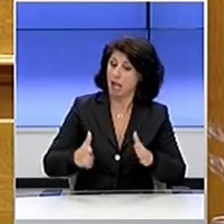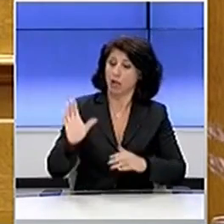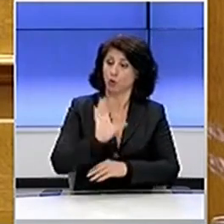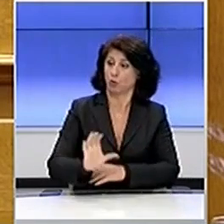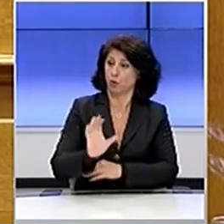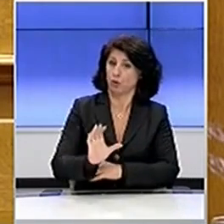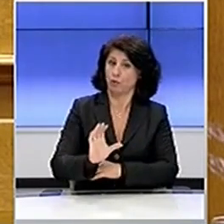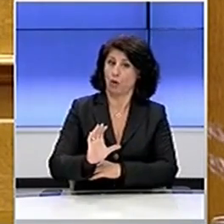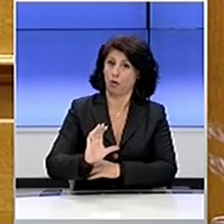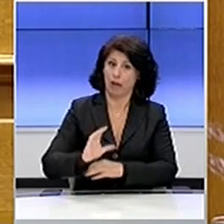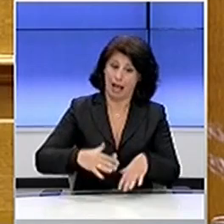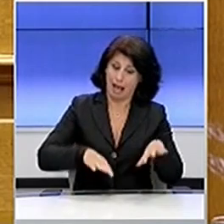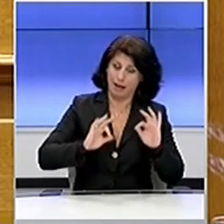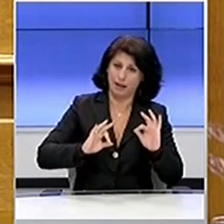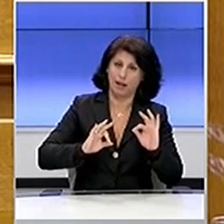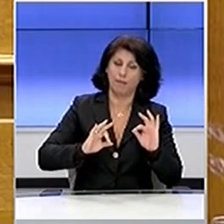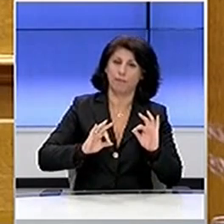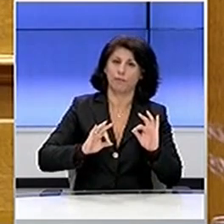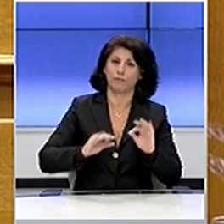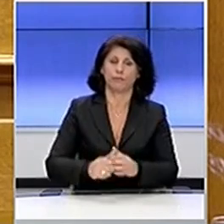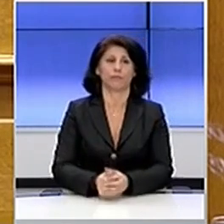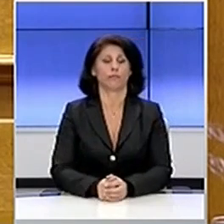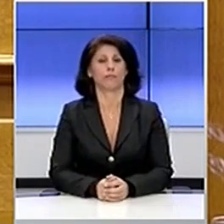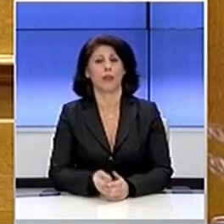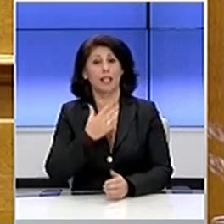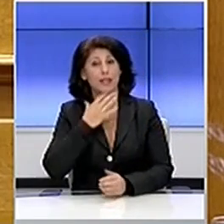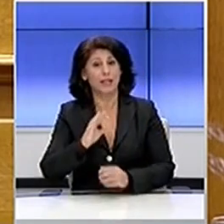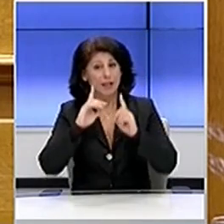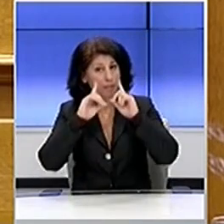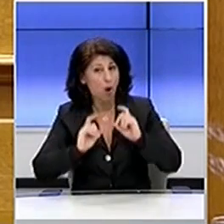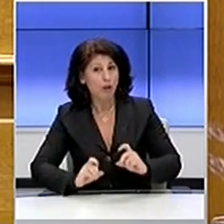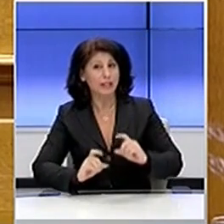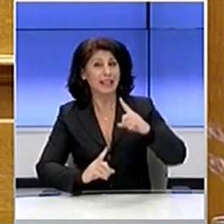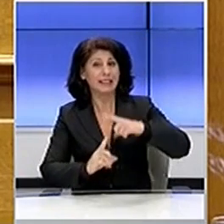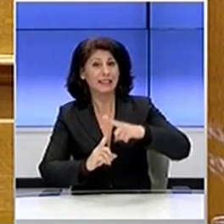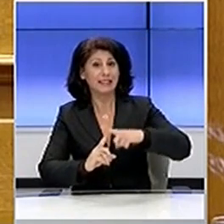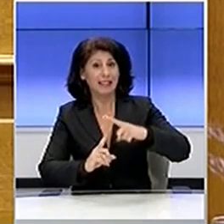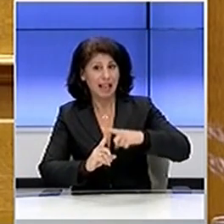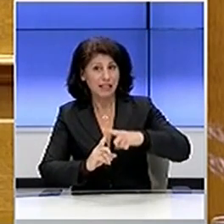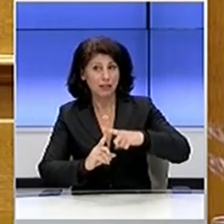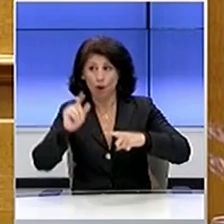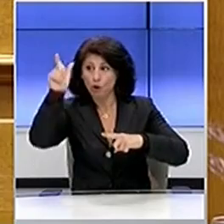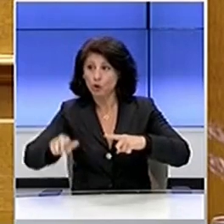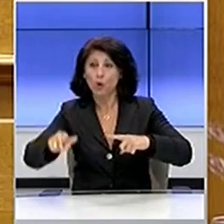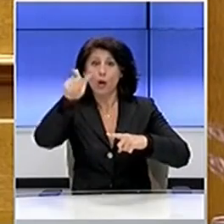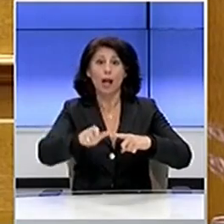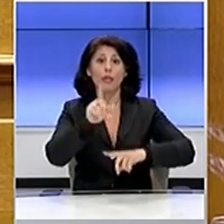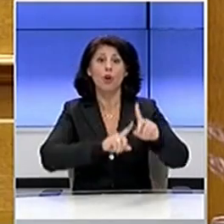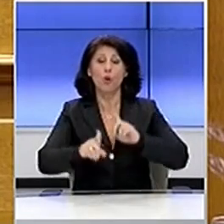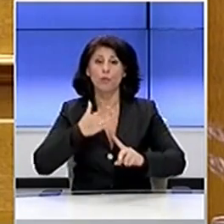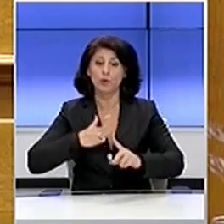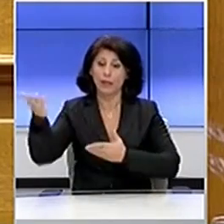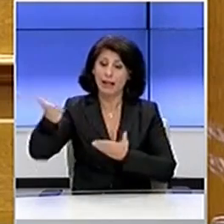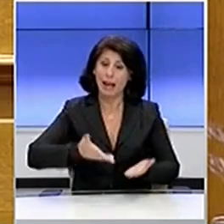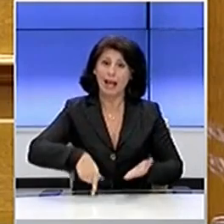να κάνουμε, δηλαδή υποχρεωτικά τεστ PCR σε όσους ήθελαν να επισκεπτούν την